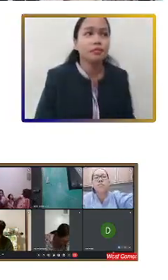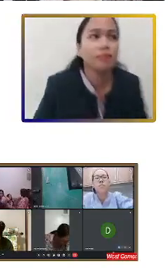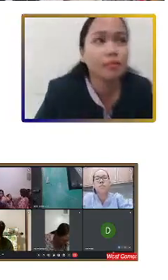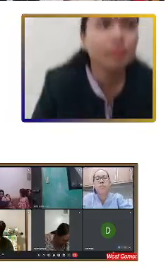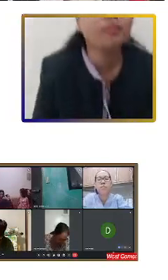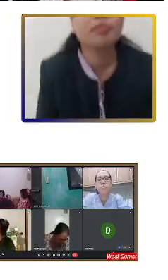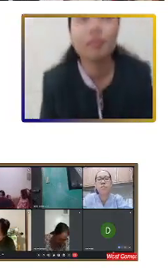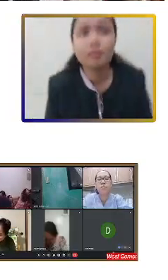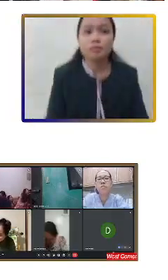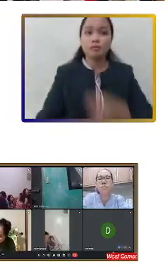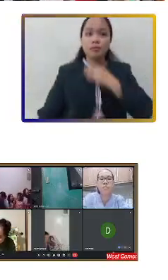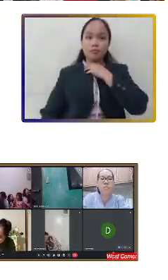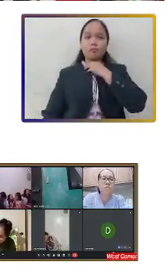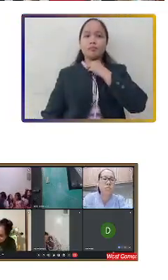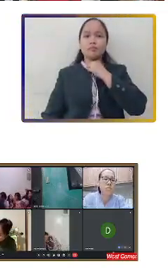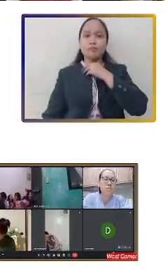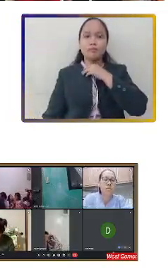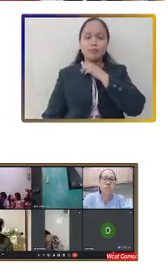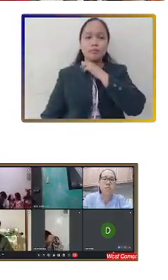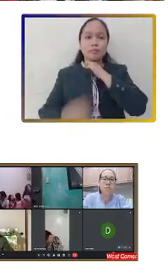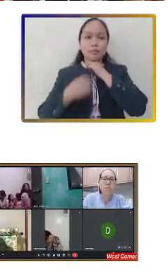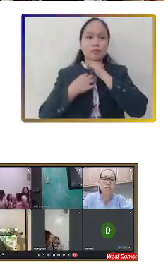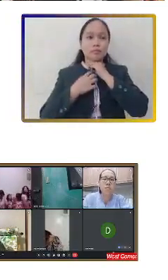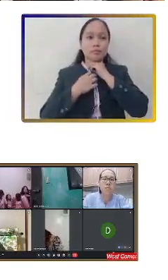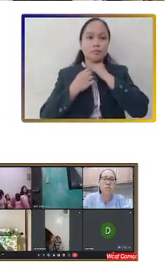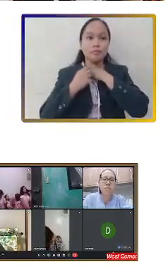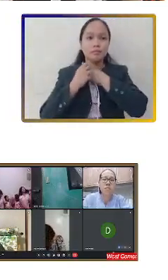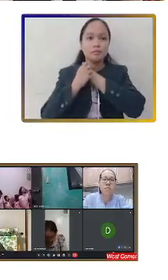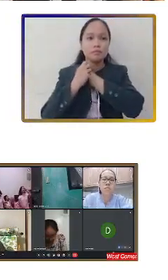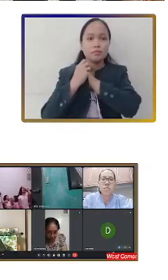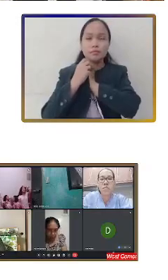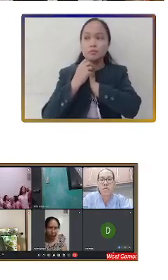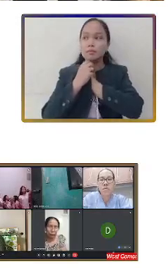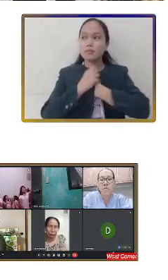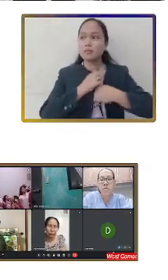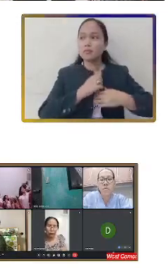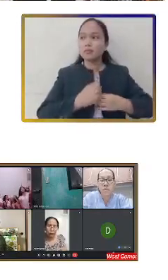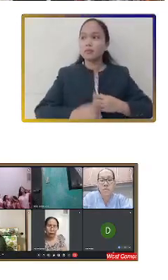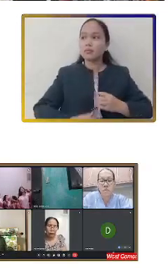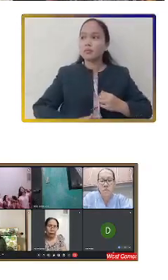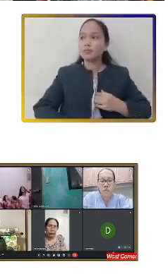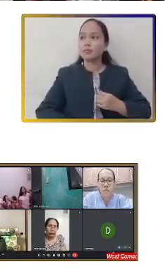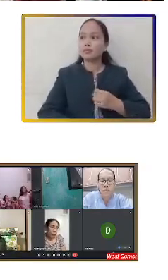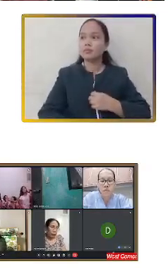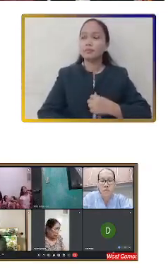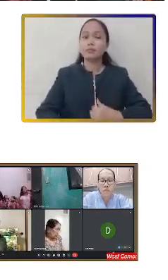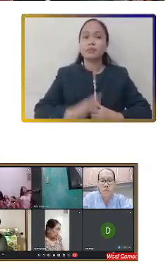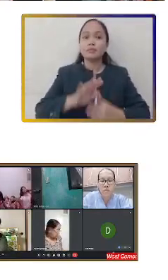po natin tawagan ang mga ushers para po sa ating pong offering. Para po sa aming mga bisita, may palagay.